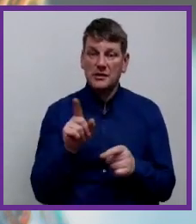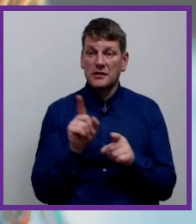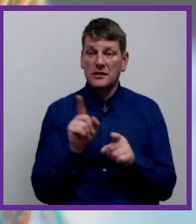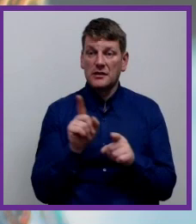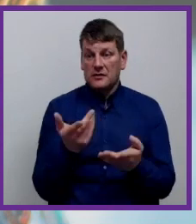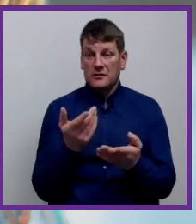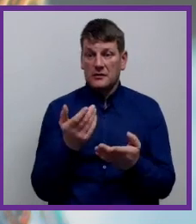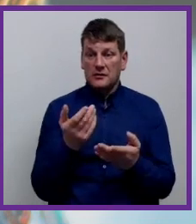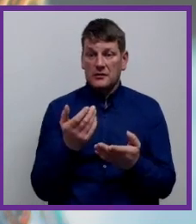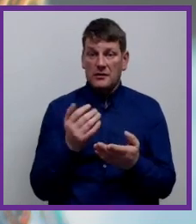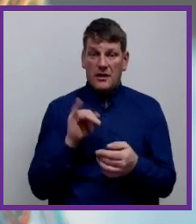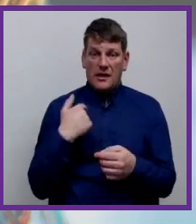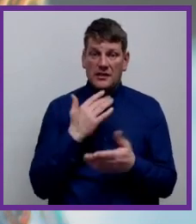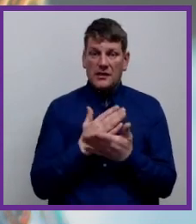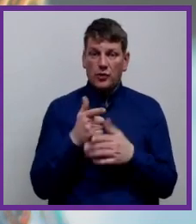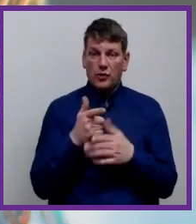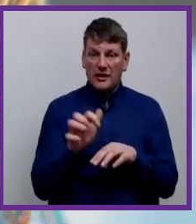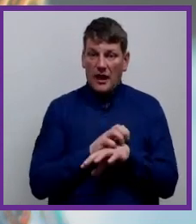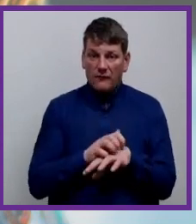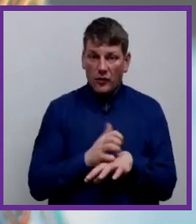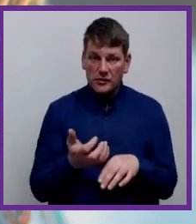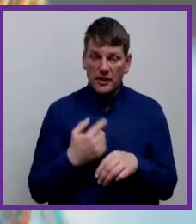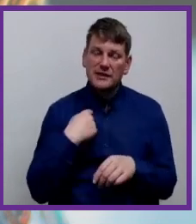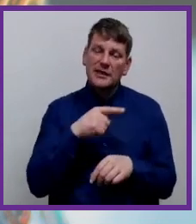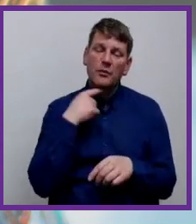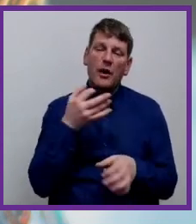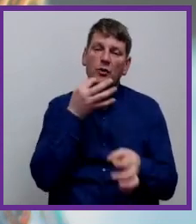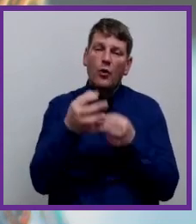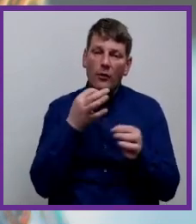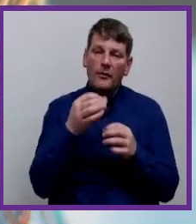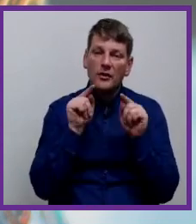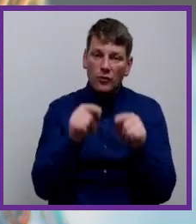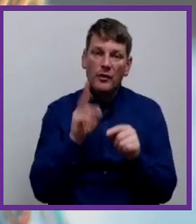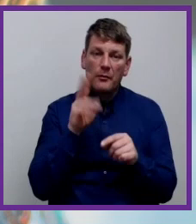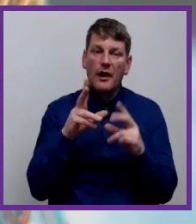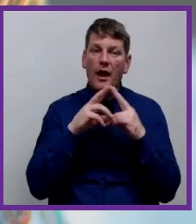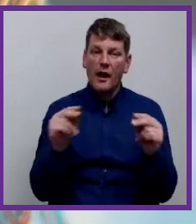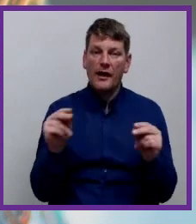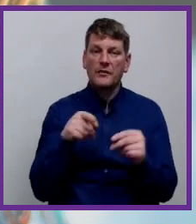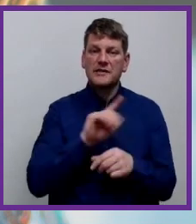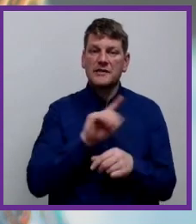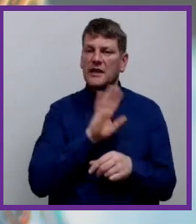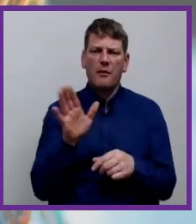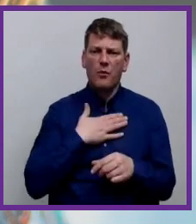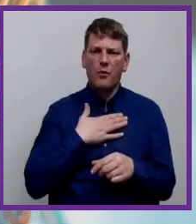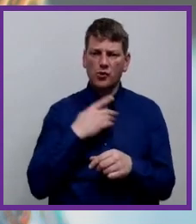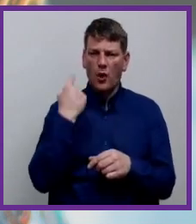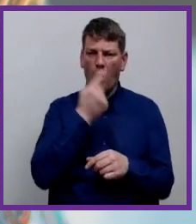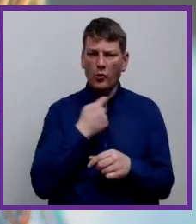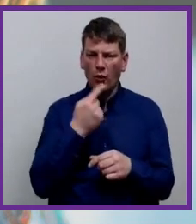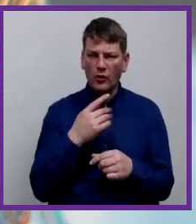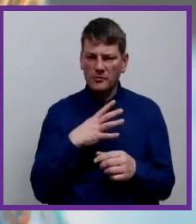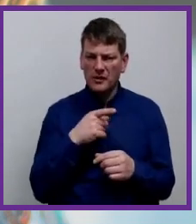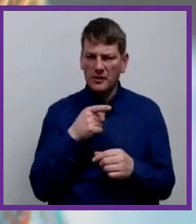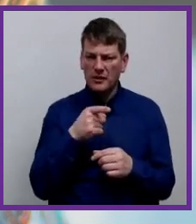ja es tik nervos. Tad es vienkārši gribēju nokomentēt to, ka pa laimi tas ir ne mūsu autors, tad to ir